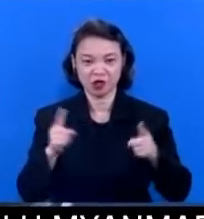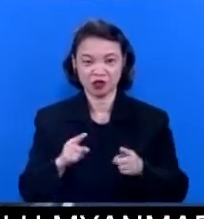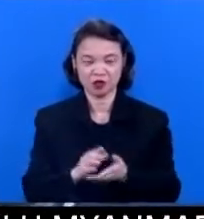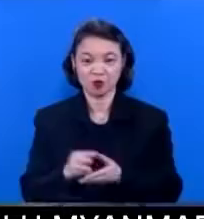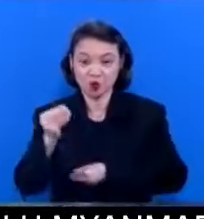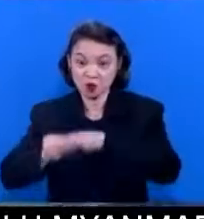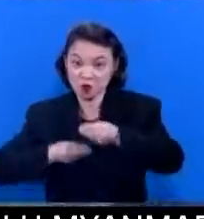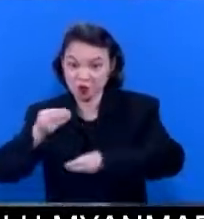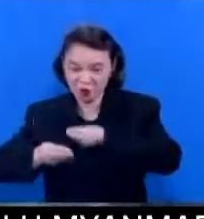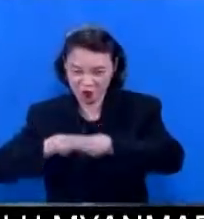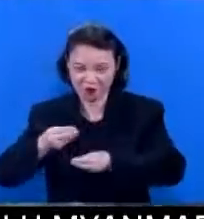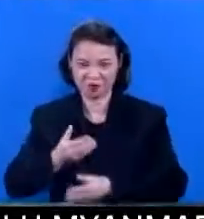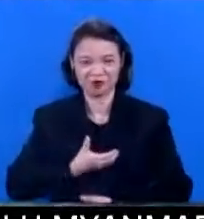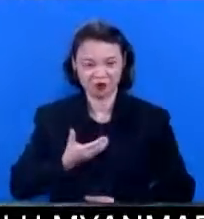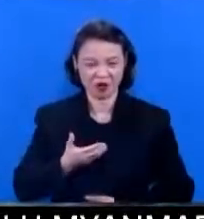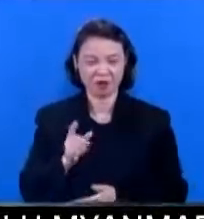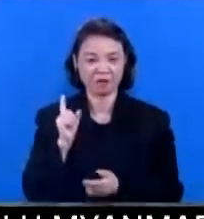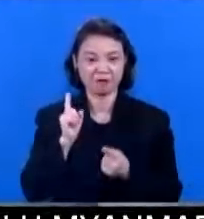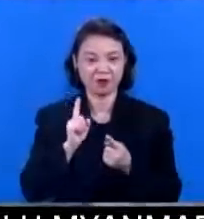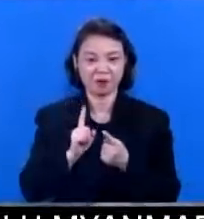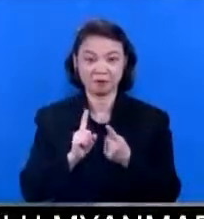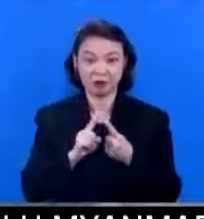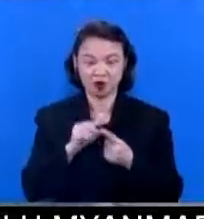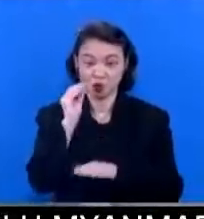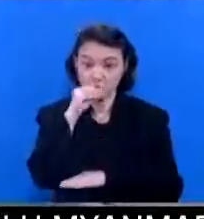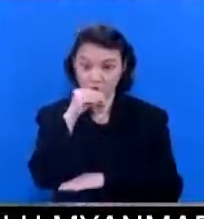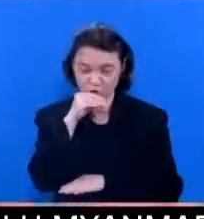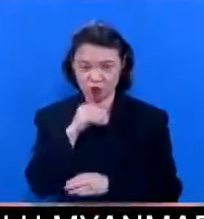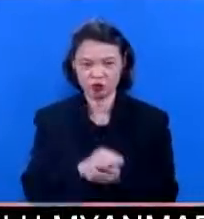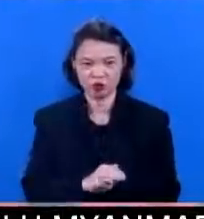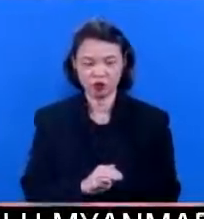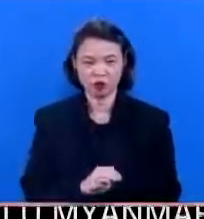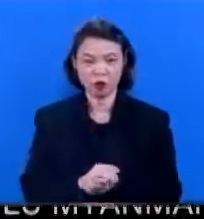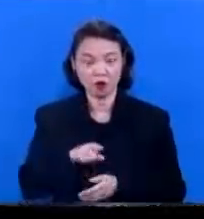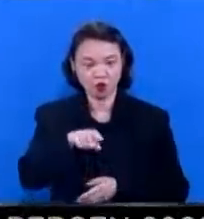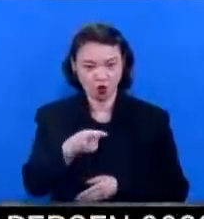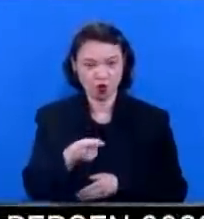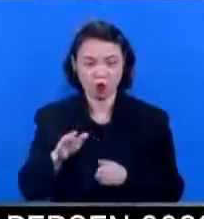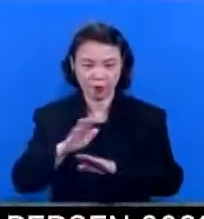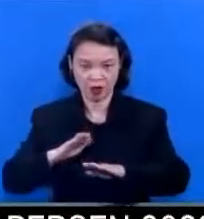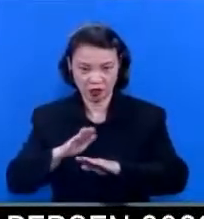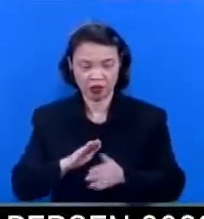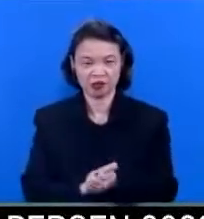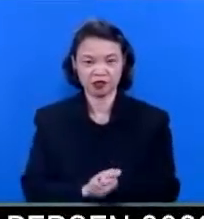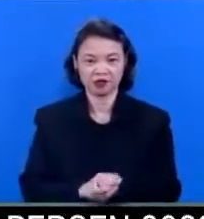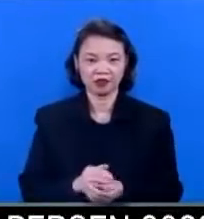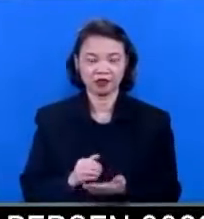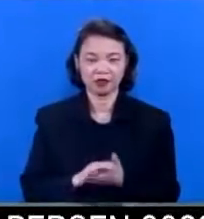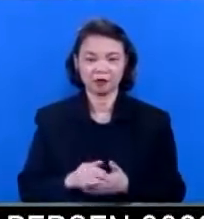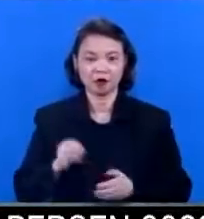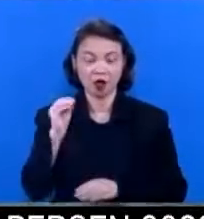Berbekal kecintaannya terhadap unggas hias, pria kelahiran 2001 ini merintis pengembangbiakan ayam batik hias Italia dan Kanada.